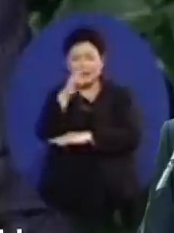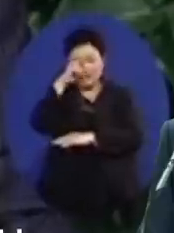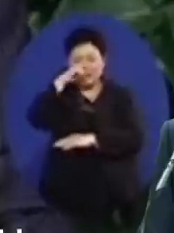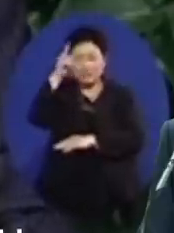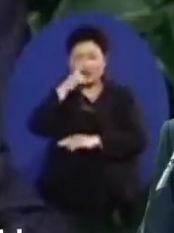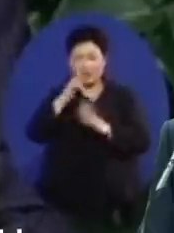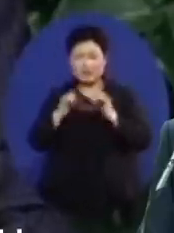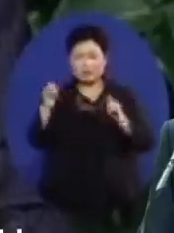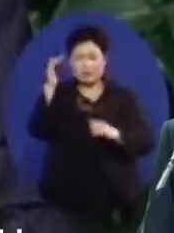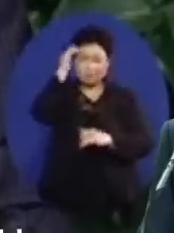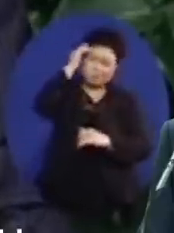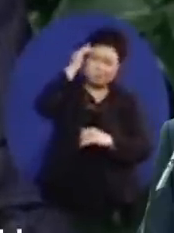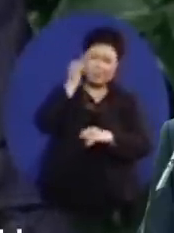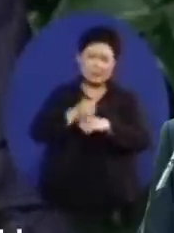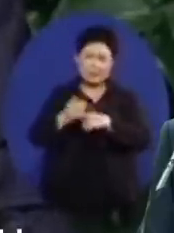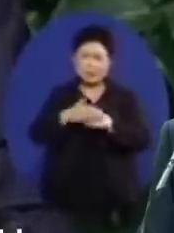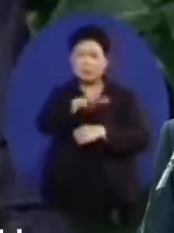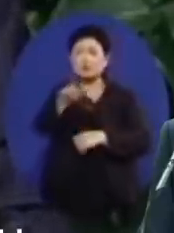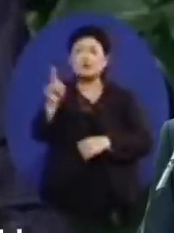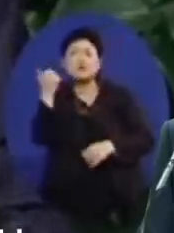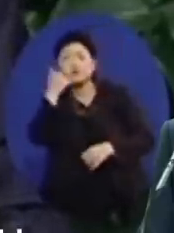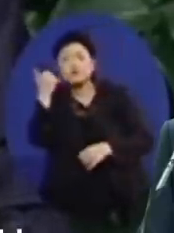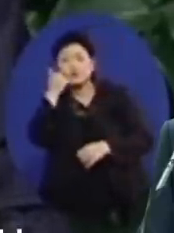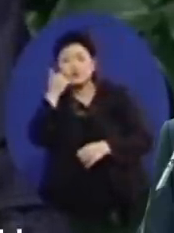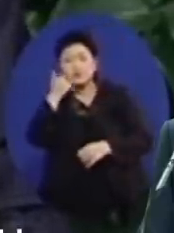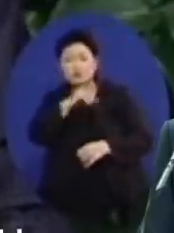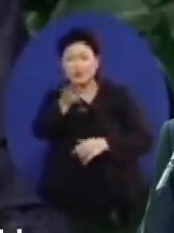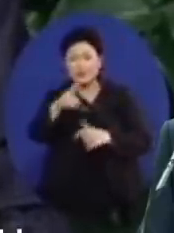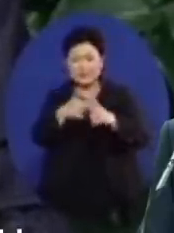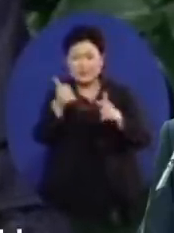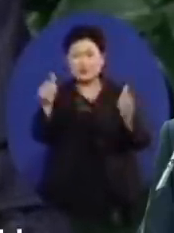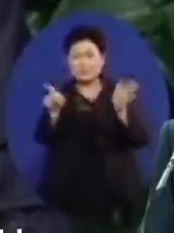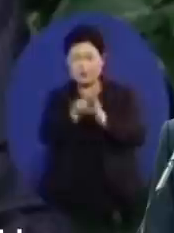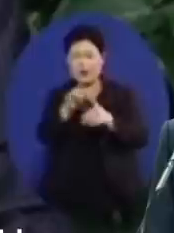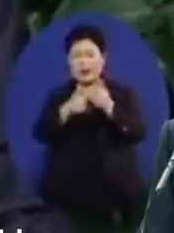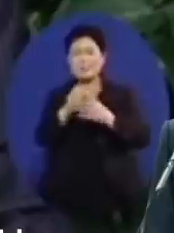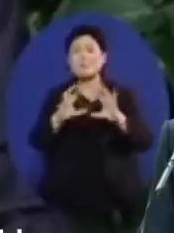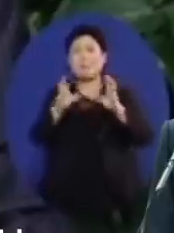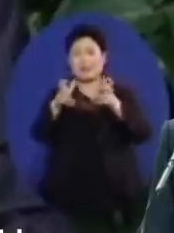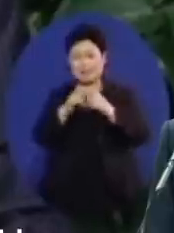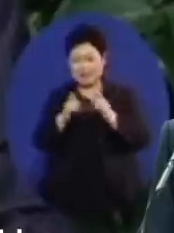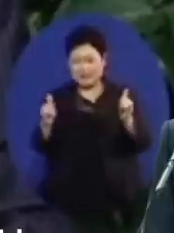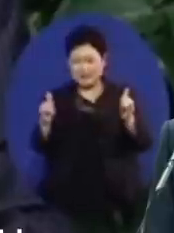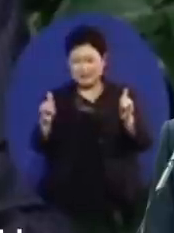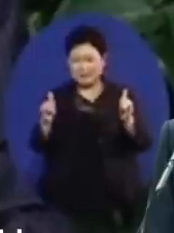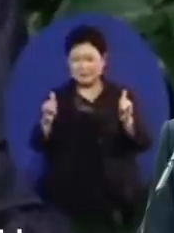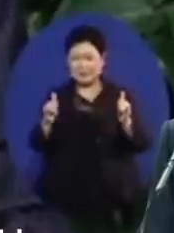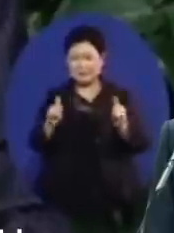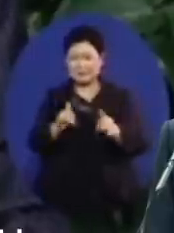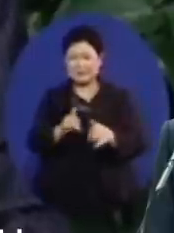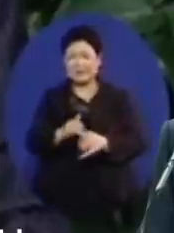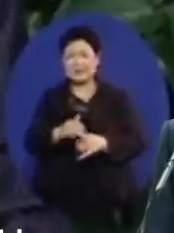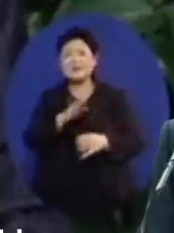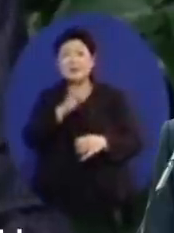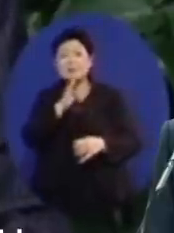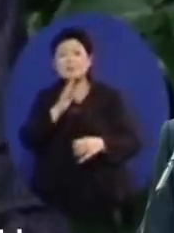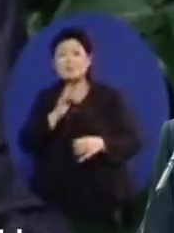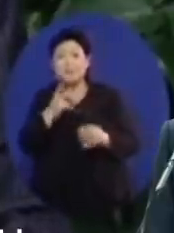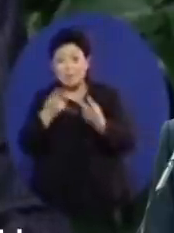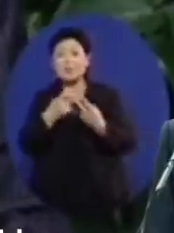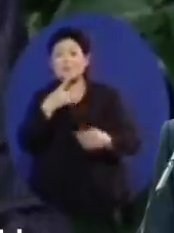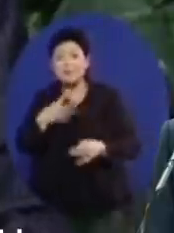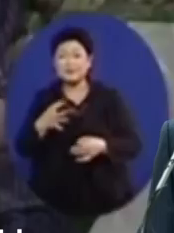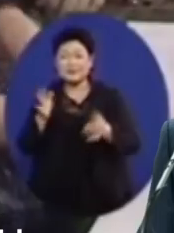말한다. 우리는 누구냐? 우리는 예수 믿고 하나님 백성이다. 그 백밖에 없어요.